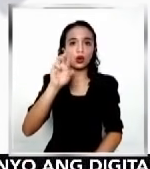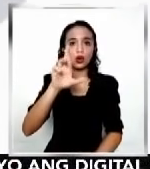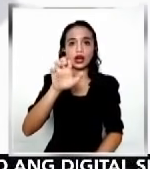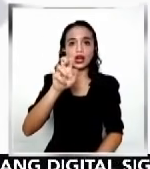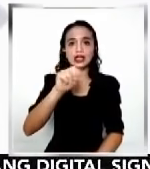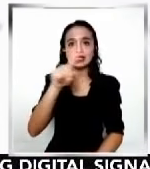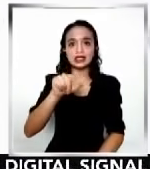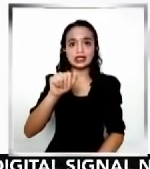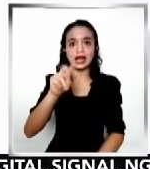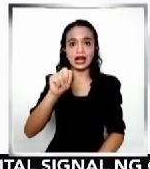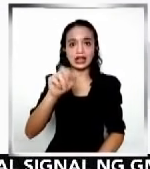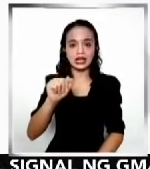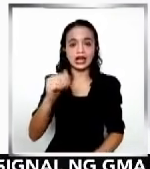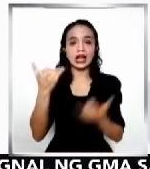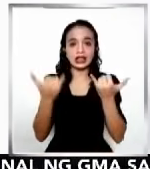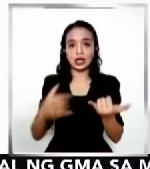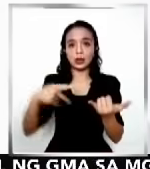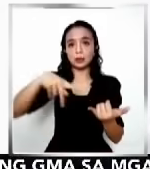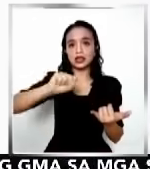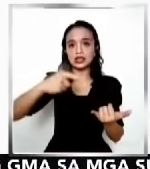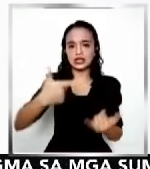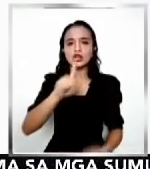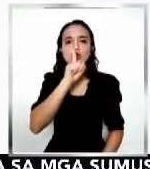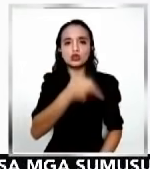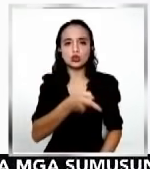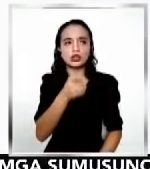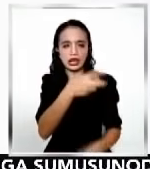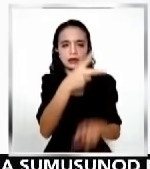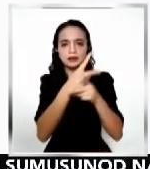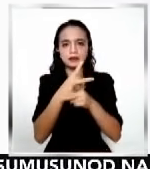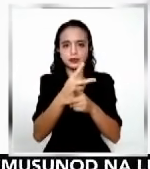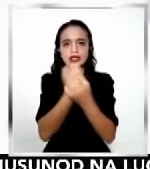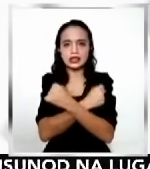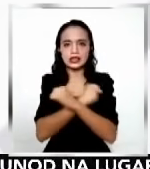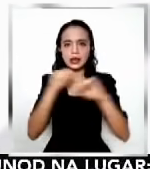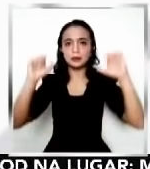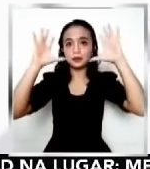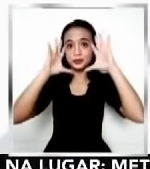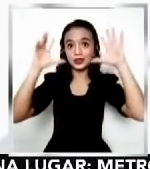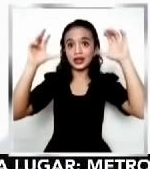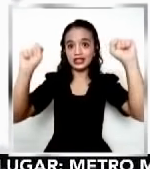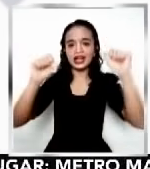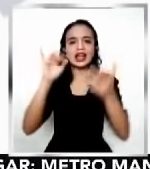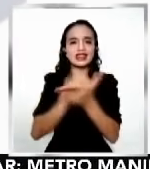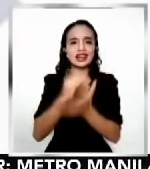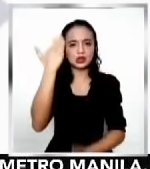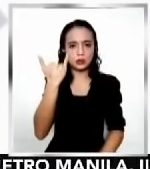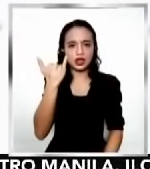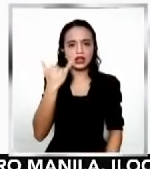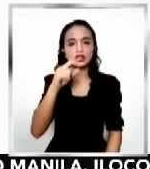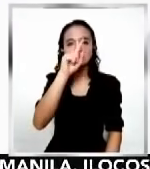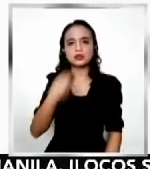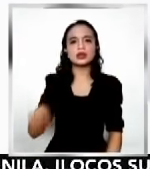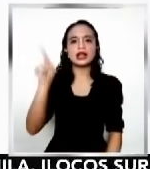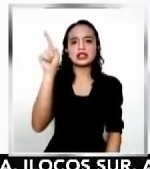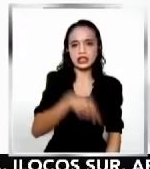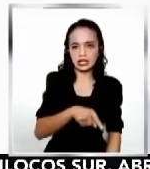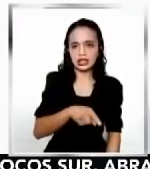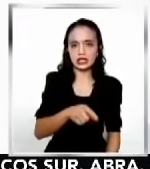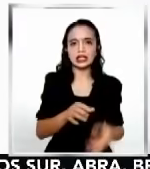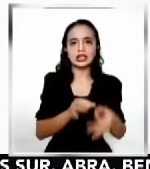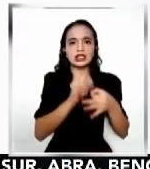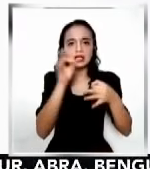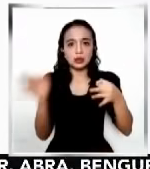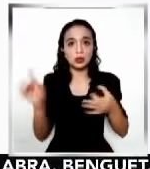sa seguridad ng ating mahal na Pangulo. Kaya kailangan niya munang i-postpone yung kanyang weekly na talk to